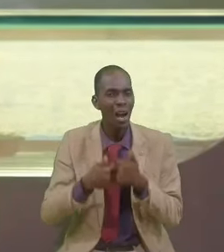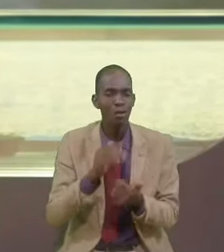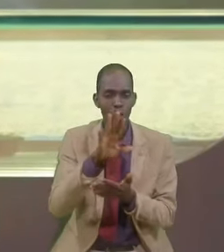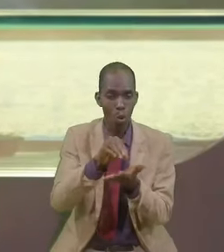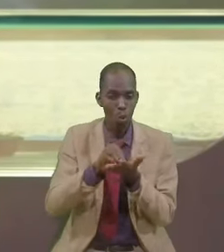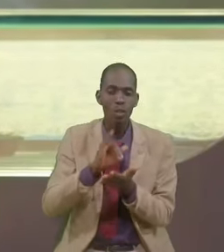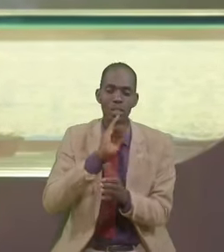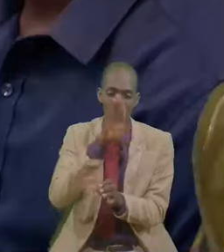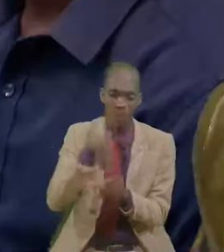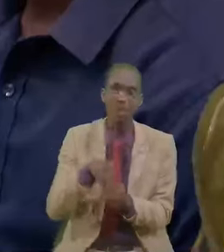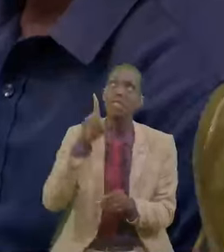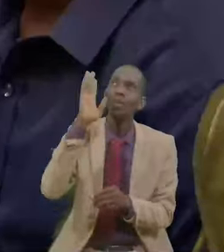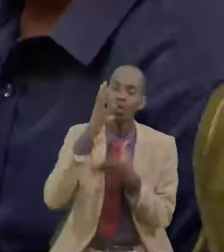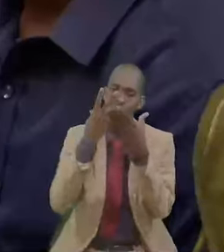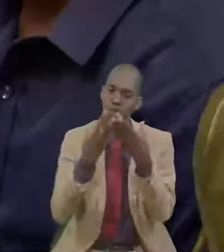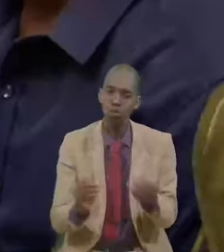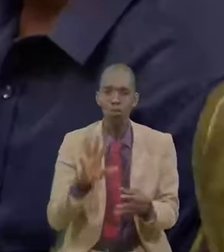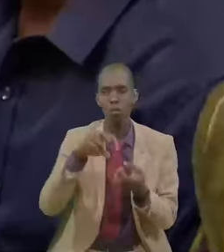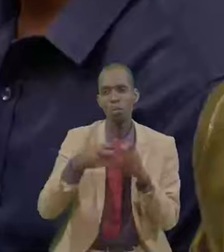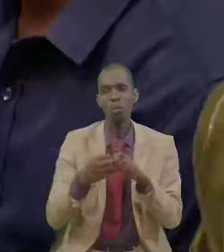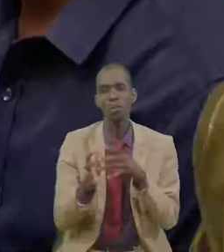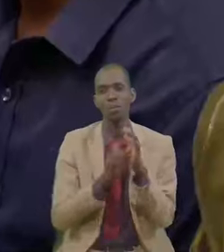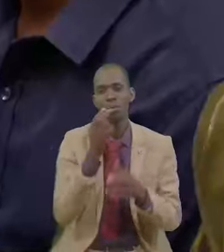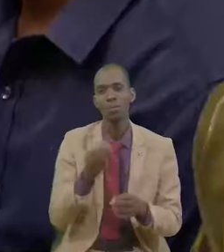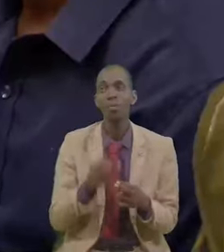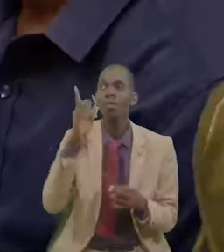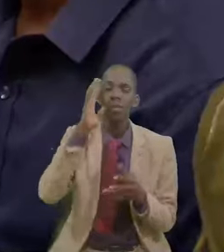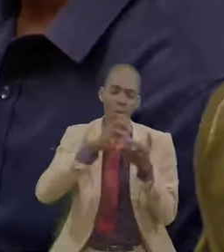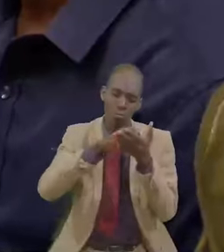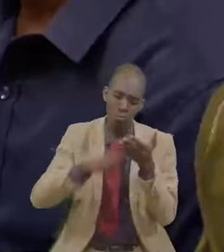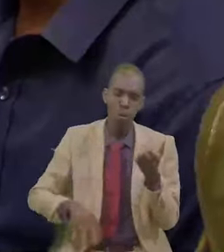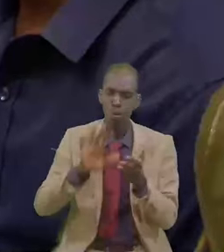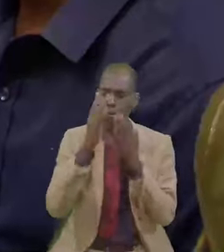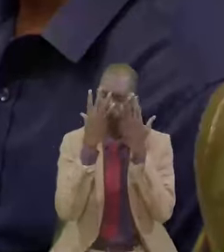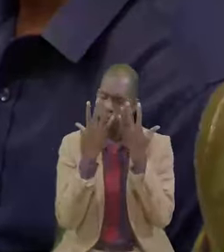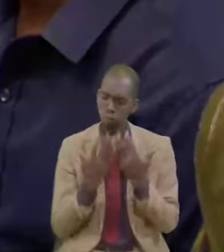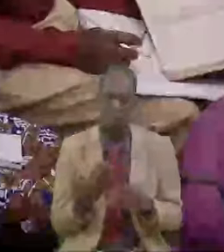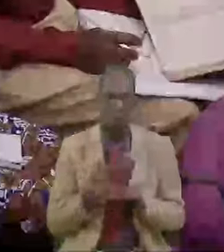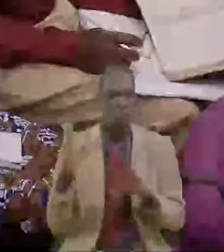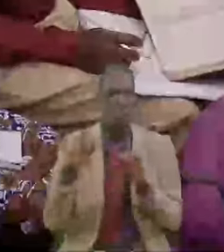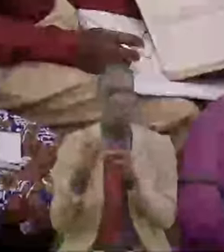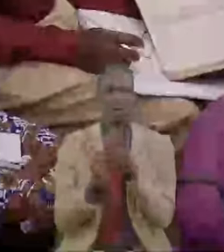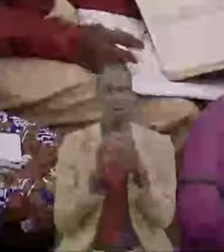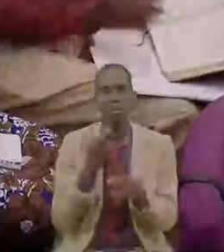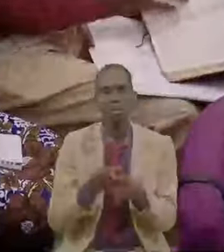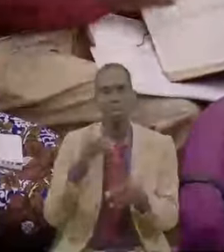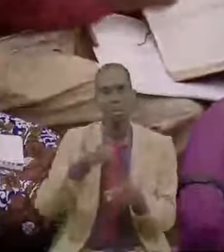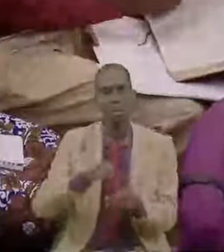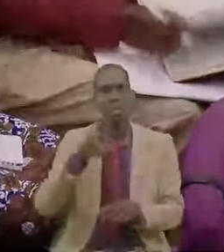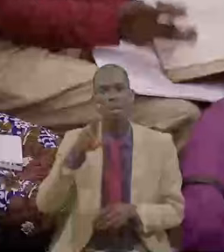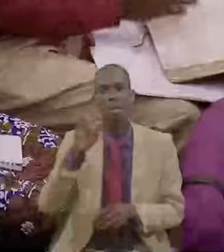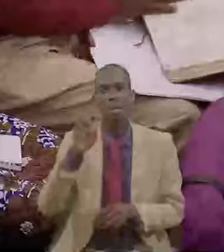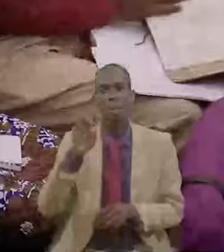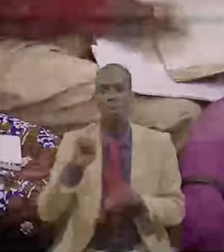votre grâce qui est inclue. Il résoudra vos problèmes. Il va ôter votre inquiétude. Romains